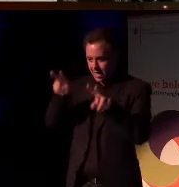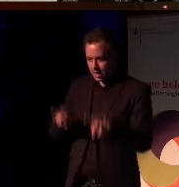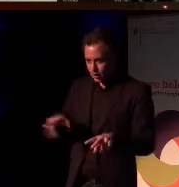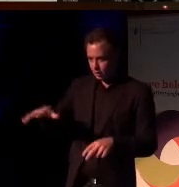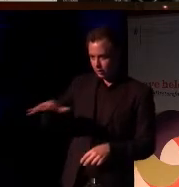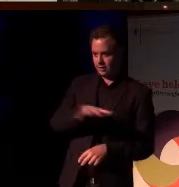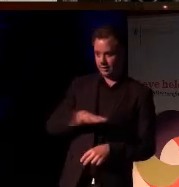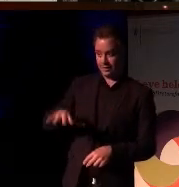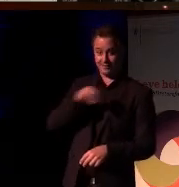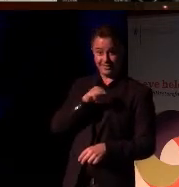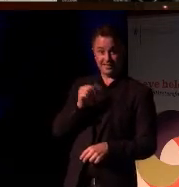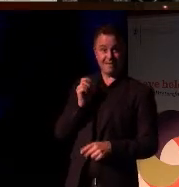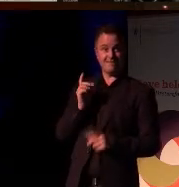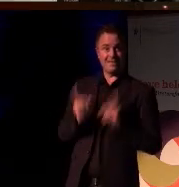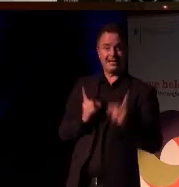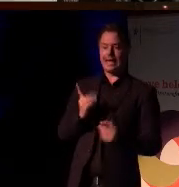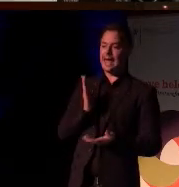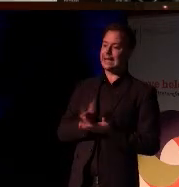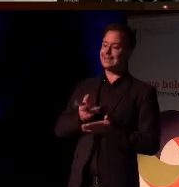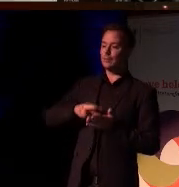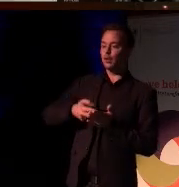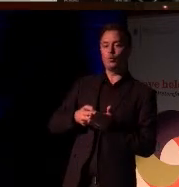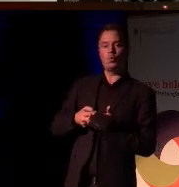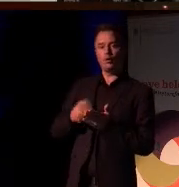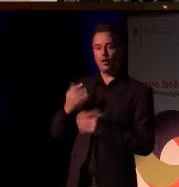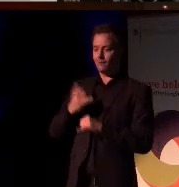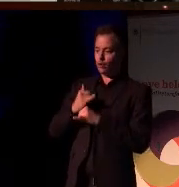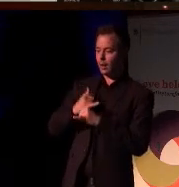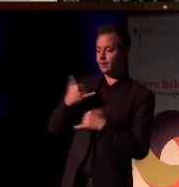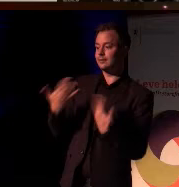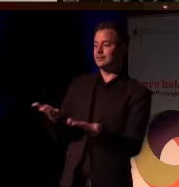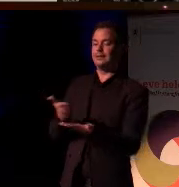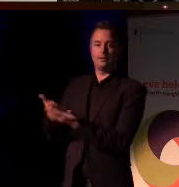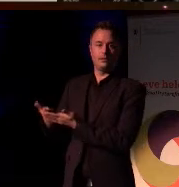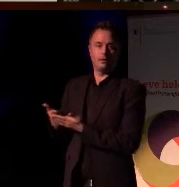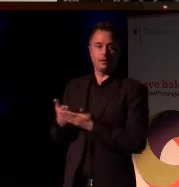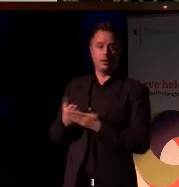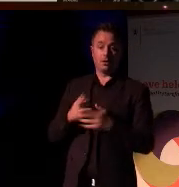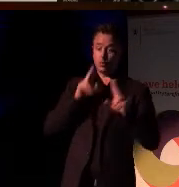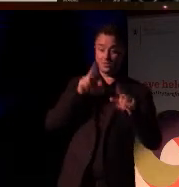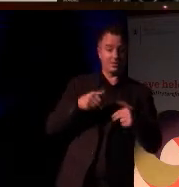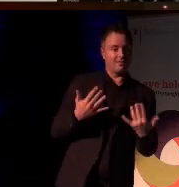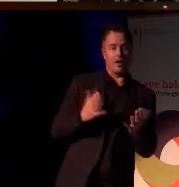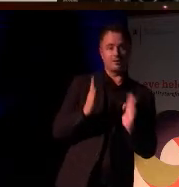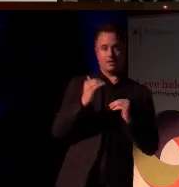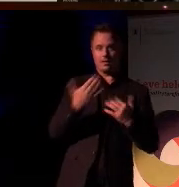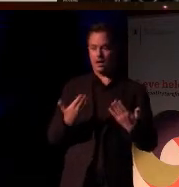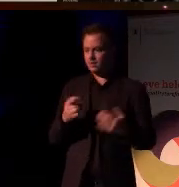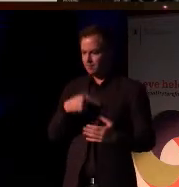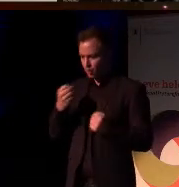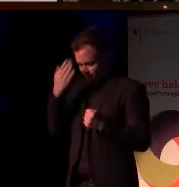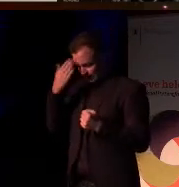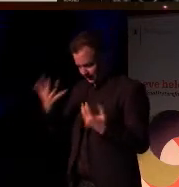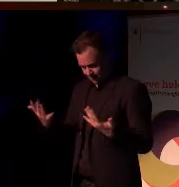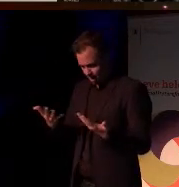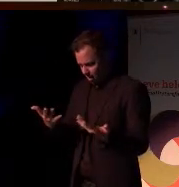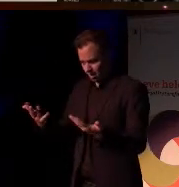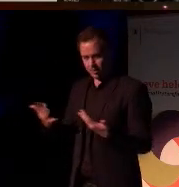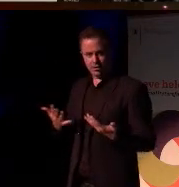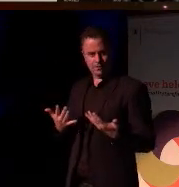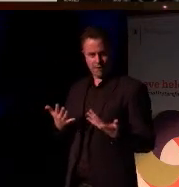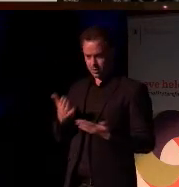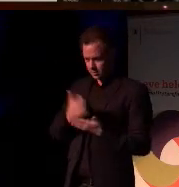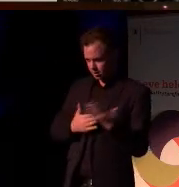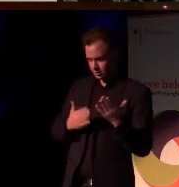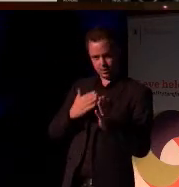skal velge rett kjøretøy uansett om vi er klar over hvor standarden ligger. Vi må vite hvilke krav til kvalitet som ligger